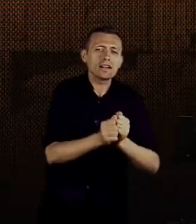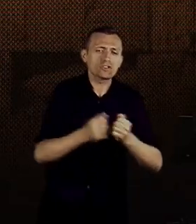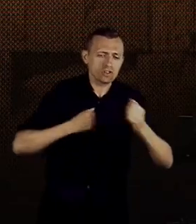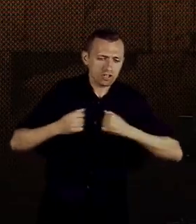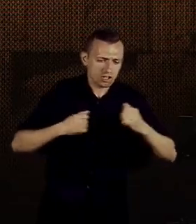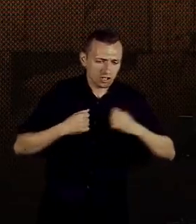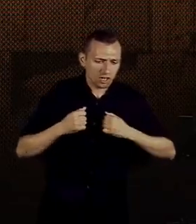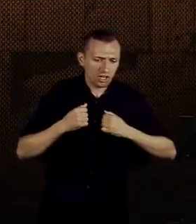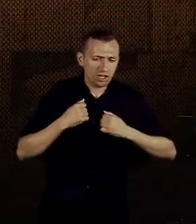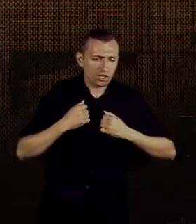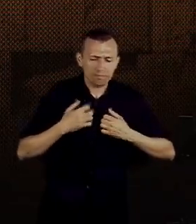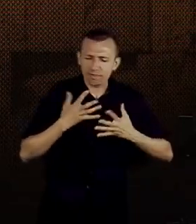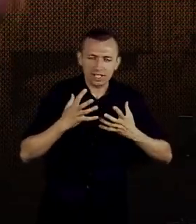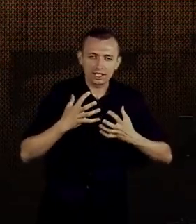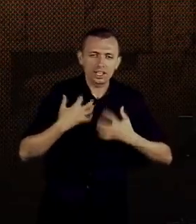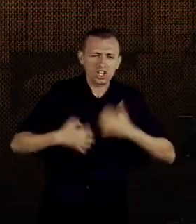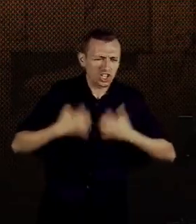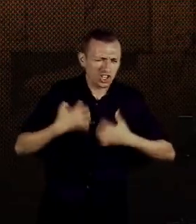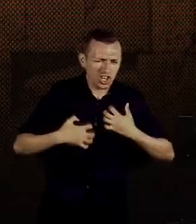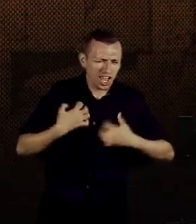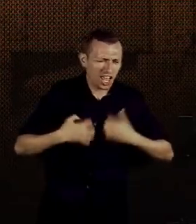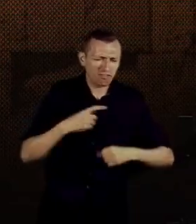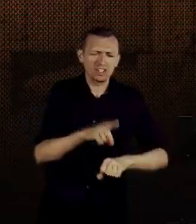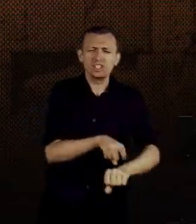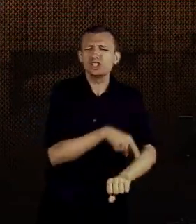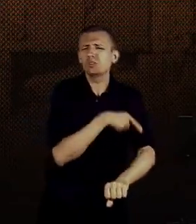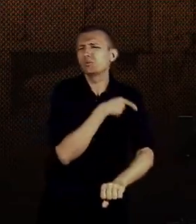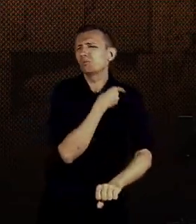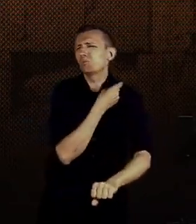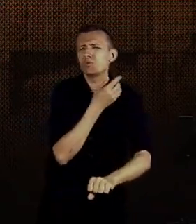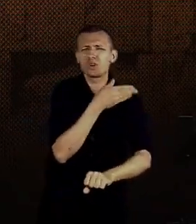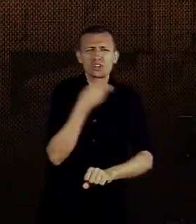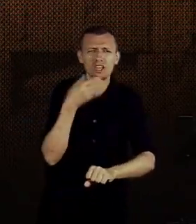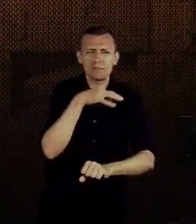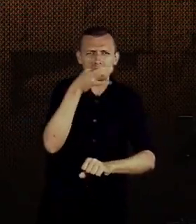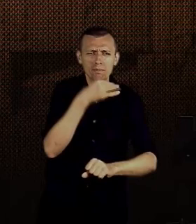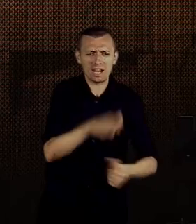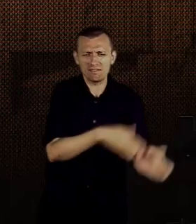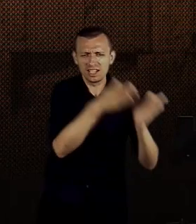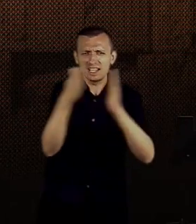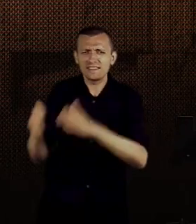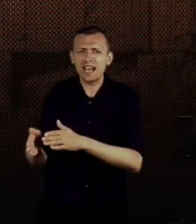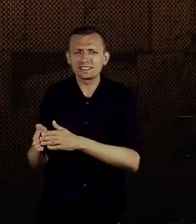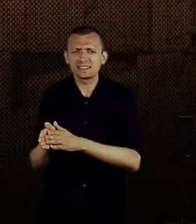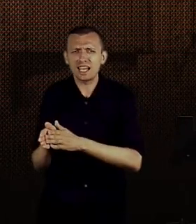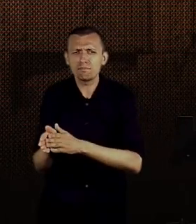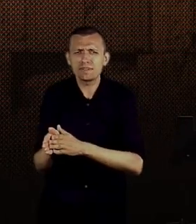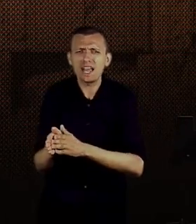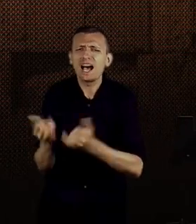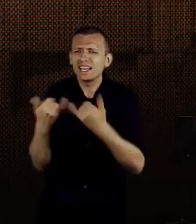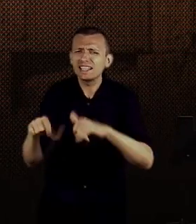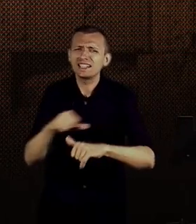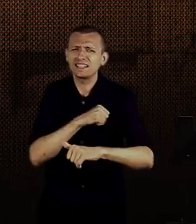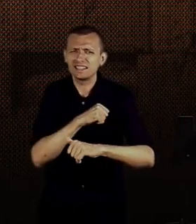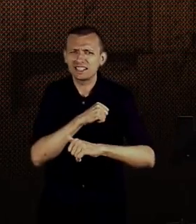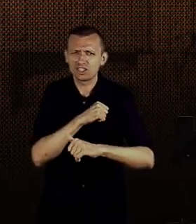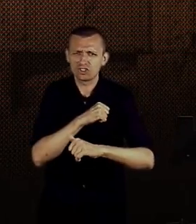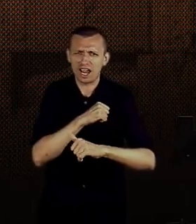lenistwem. Dlaczego to tak długo? Jestem w studium biblijnym i ciągle mam wątpliwości. Dlaczego to trwa tak